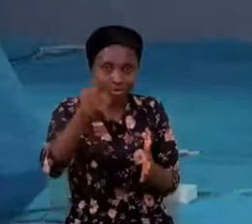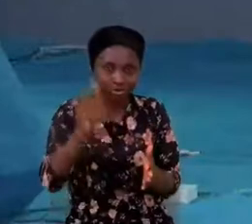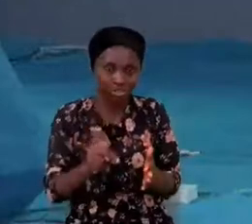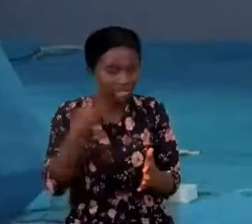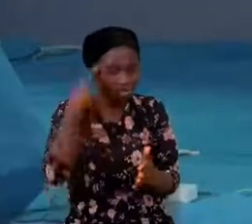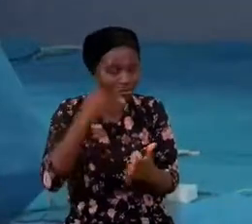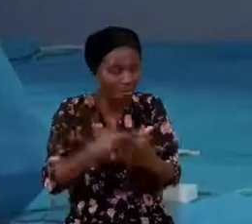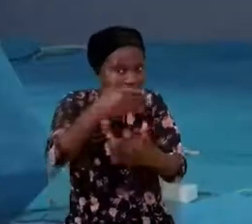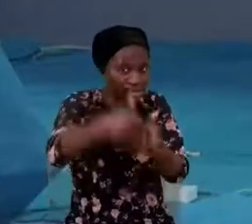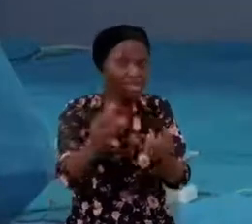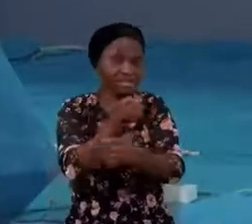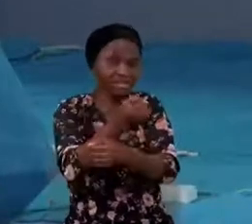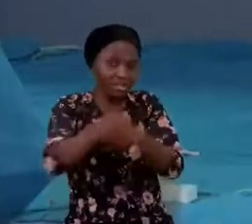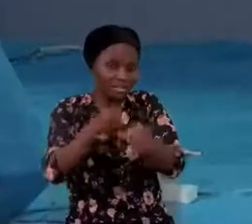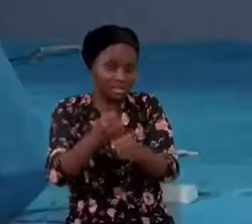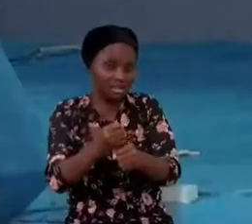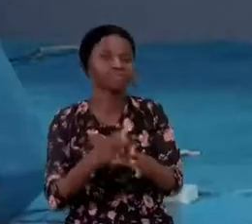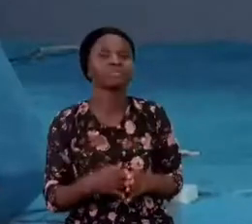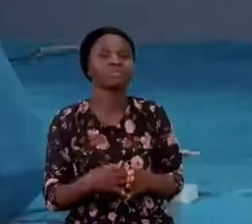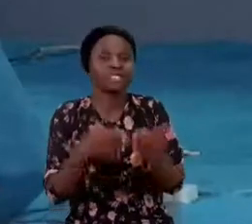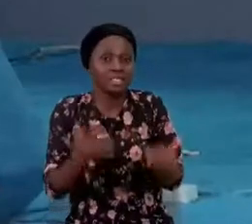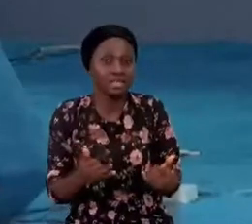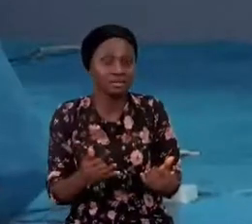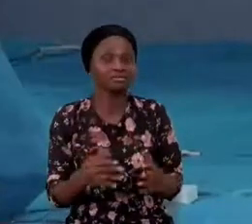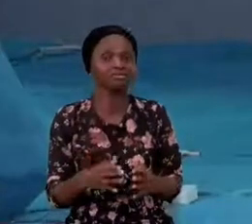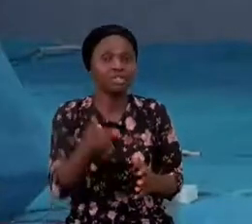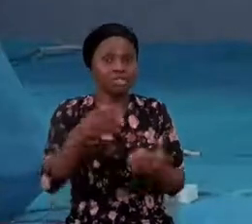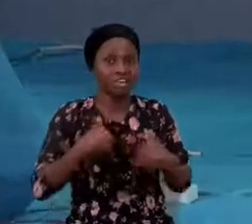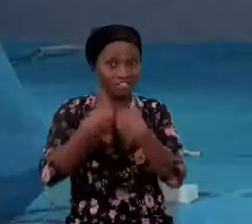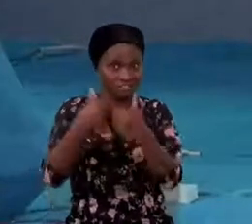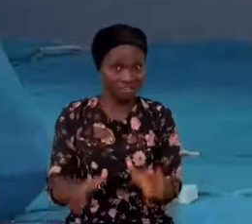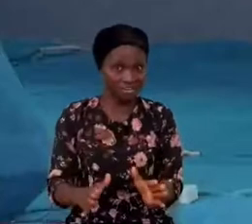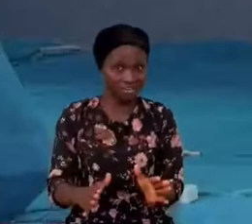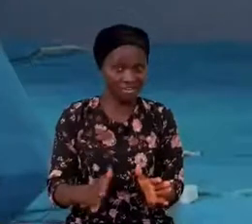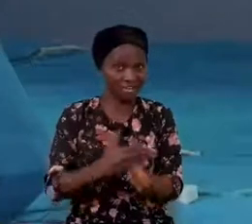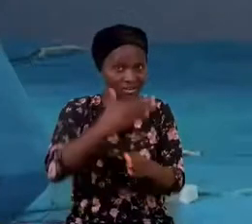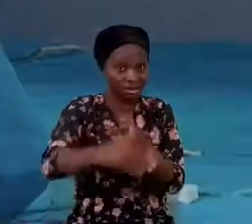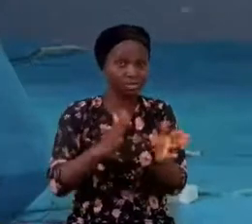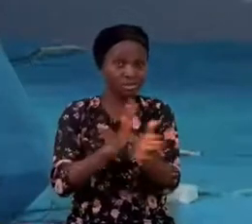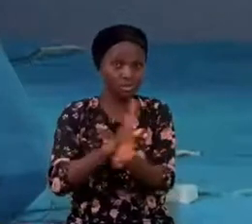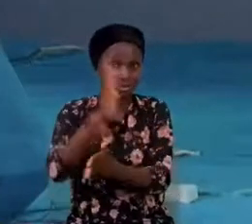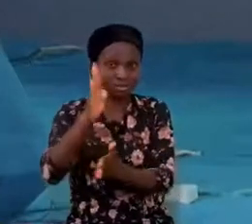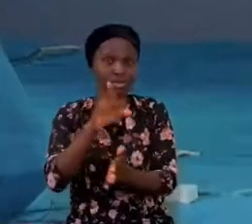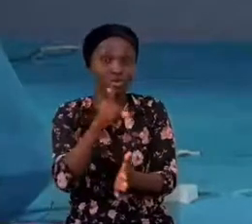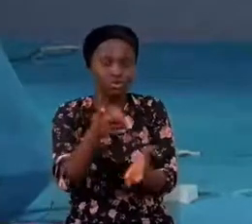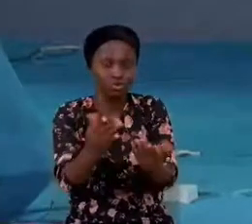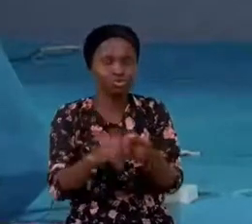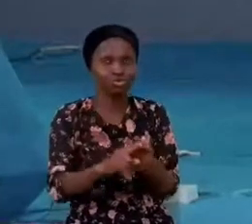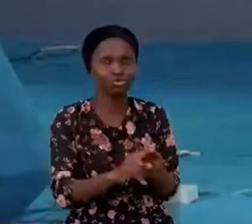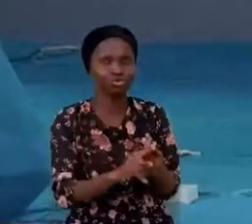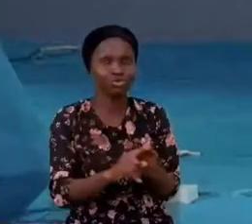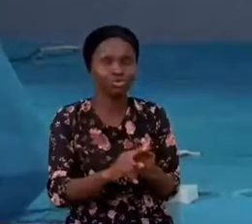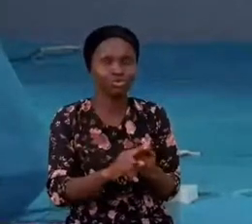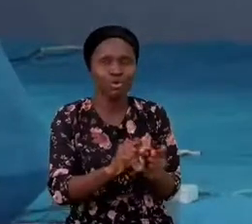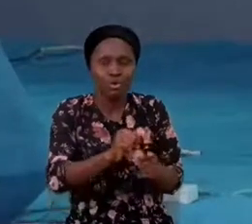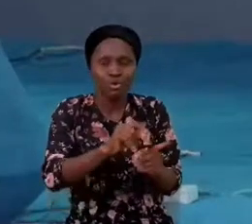maintenant t'engager dans une profession donnée. Tu te prépares au dehors, avant cette profession. Je veux être un